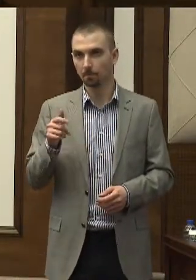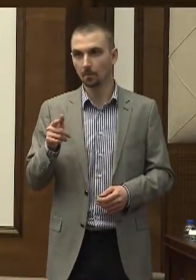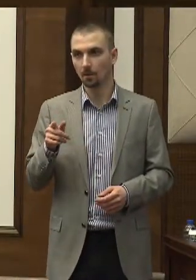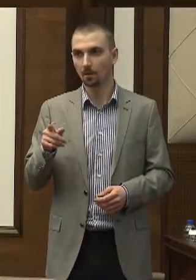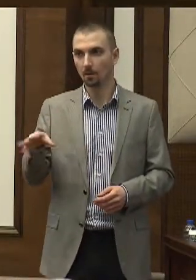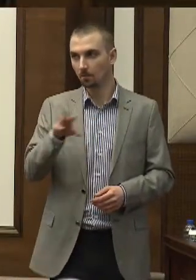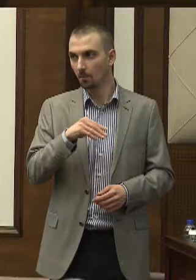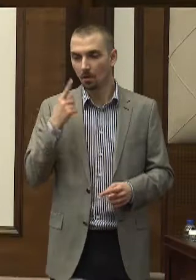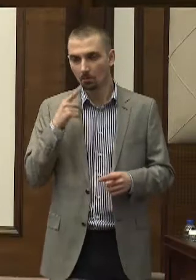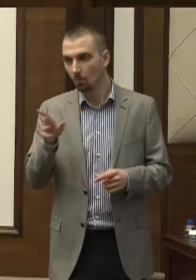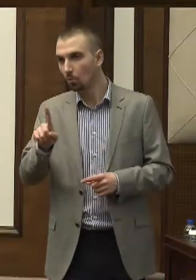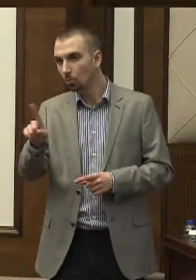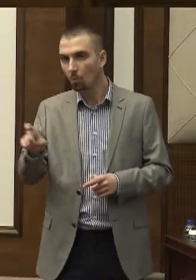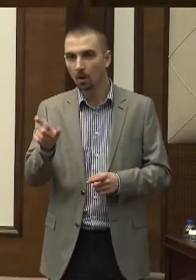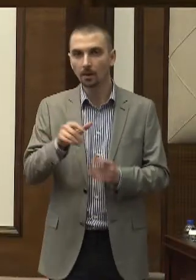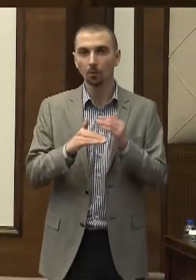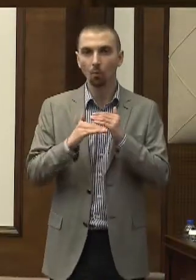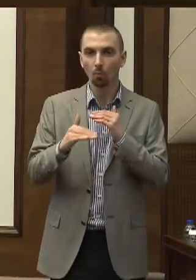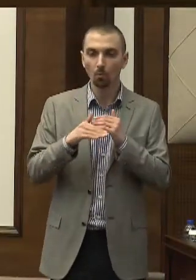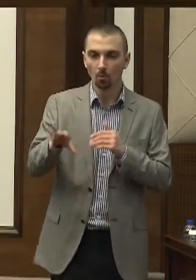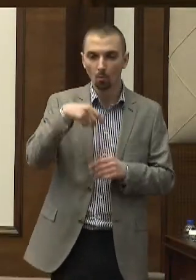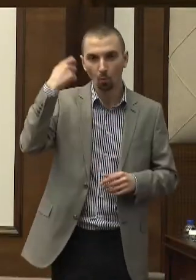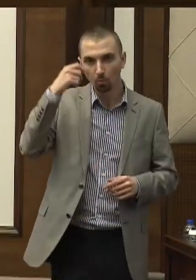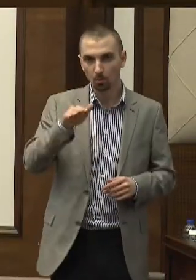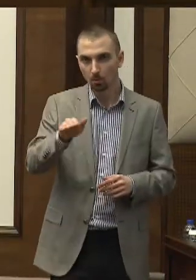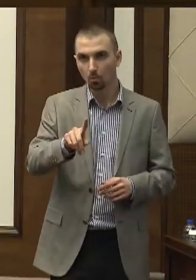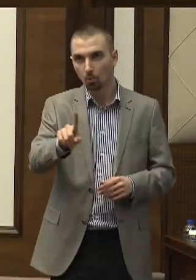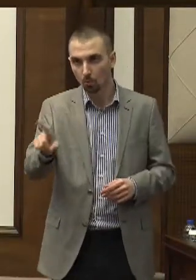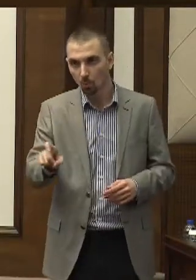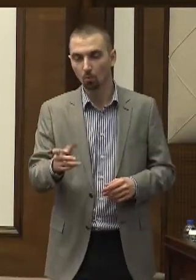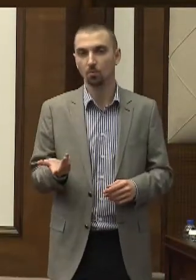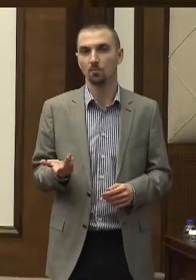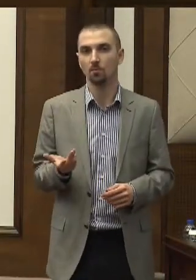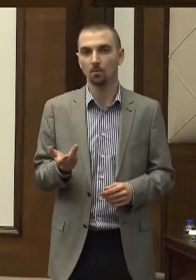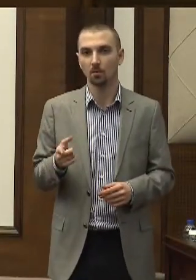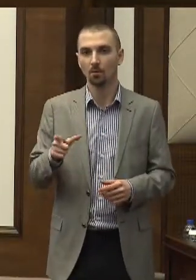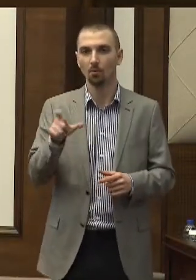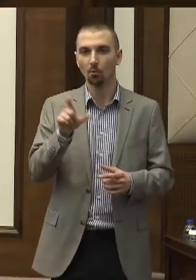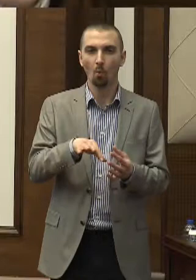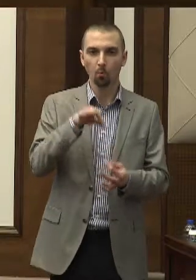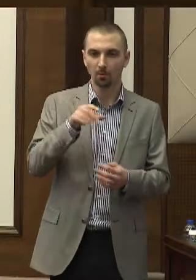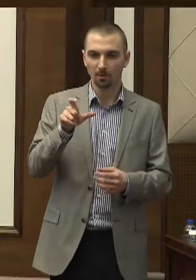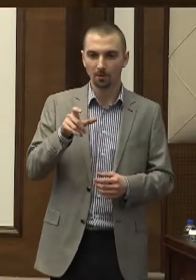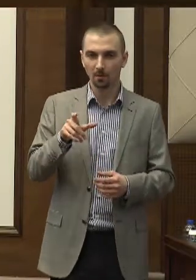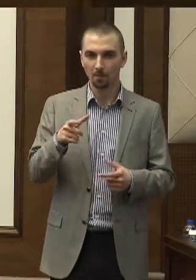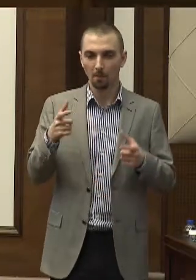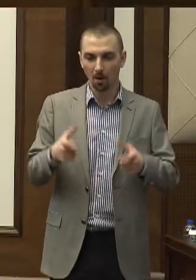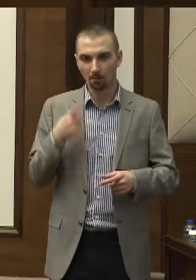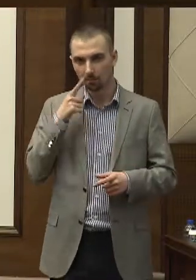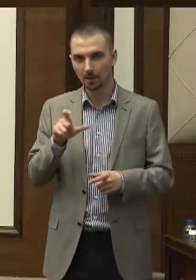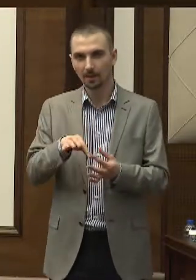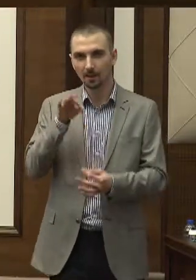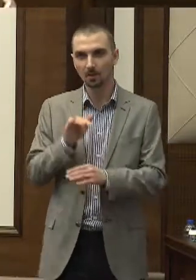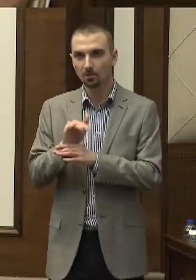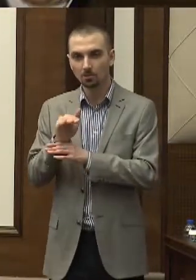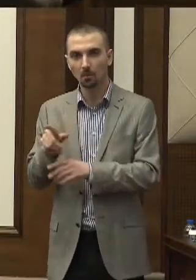meclislerini saymadınız. Ya gidin oradaki adamlara deyin ki ey muhtar, O mahalle sakinleri. Ya biz bu sizin sokağınız